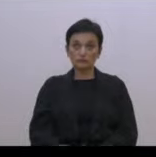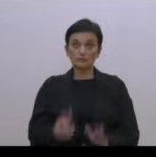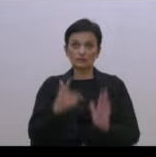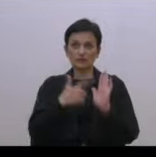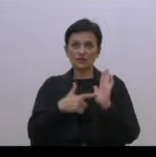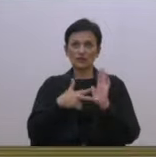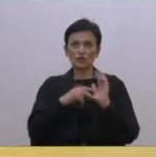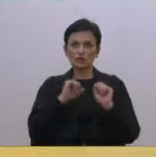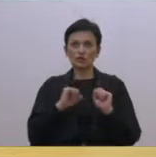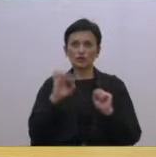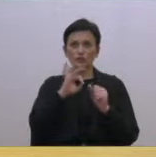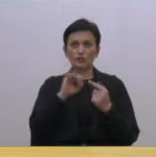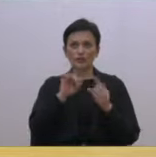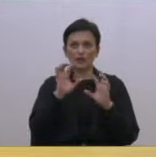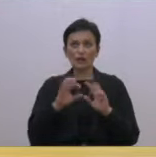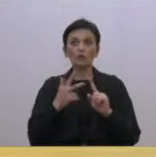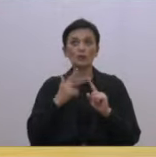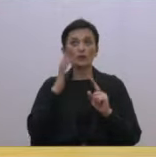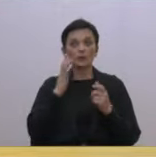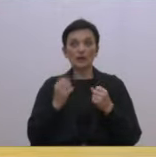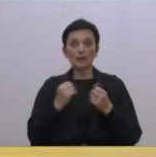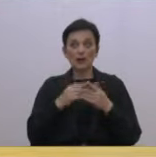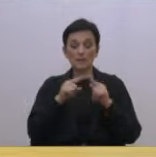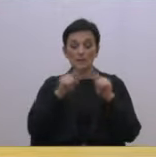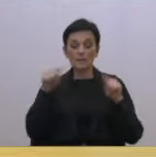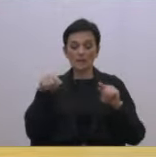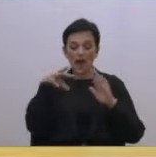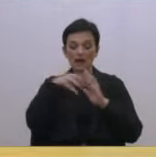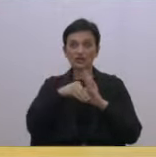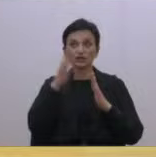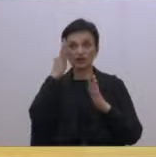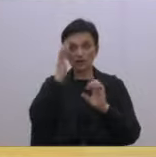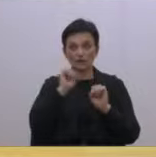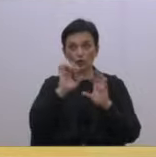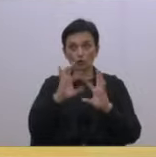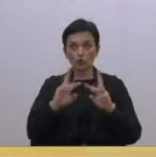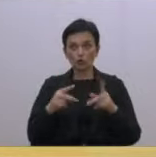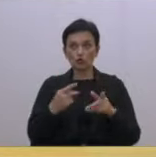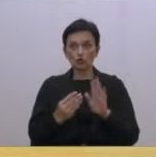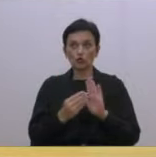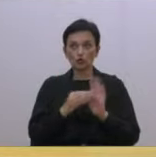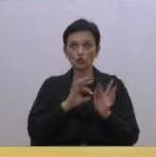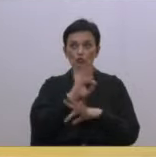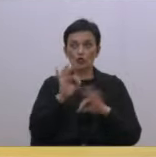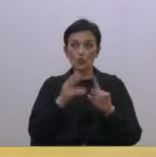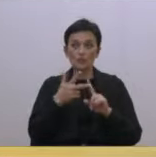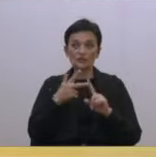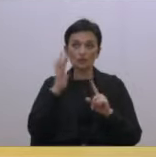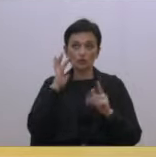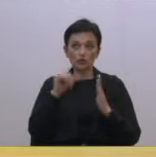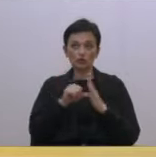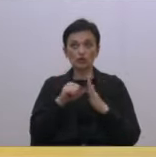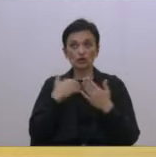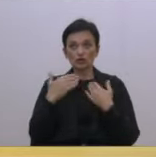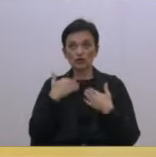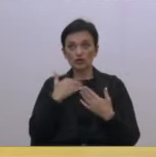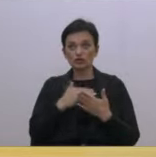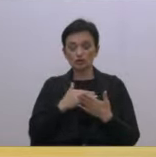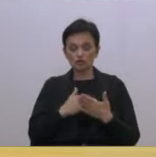Samozřejmě, když mohli, no, ti nám děti, kanon, my se musíme mít. A moje paketi, tato skodešit, sule by se ten šest sahé projekty, my se musíme mít, to je čarta, kanon, čistka s